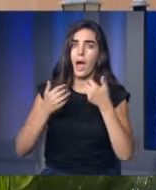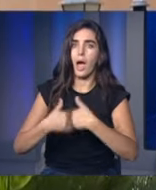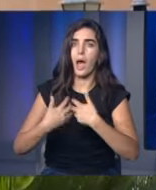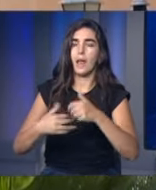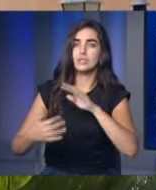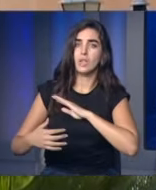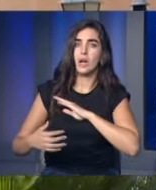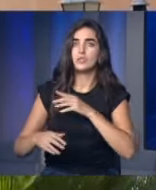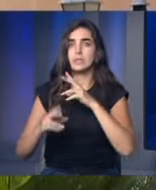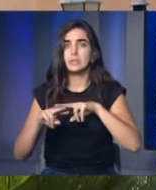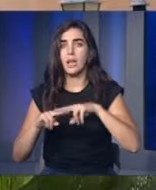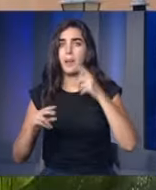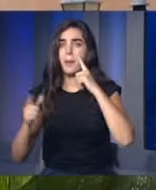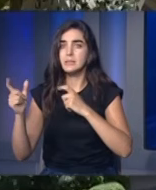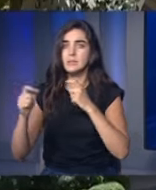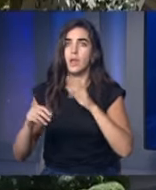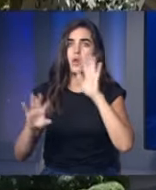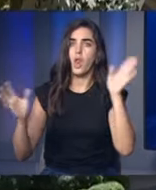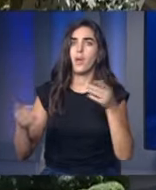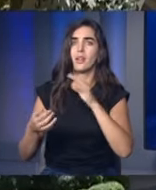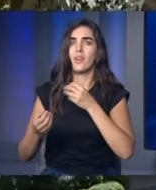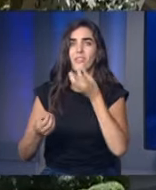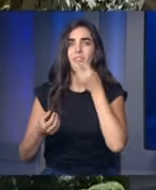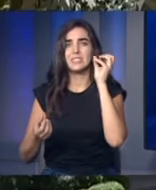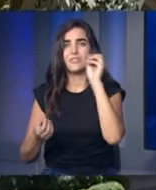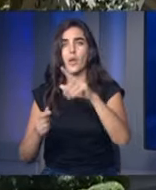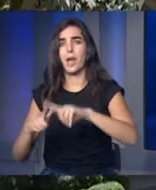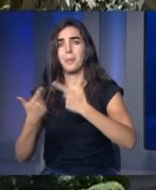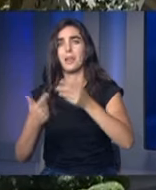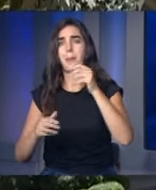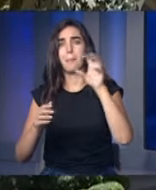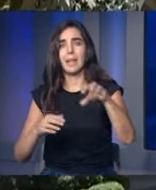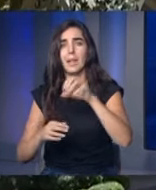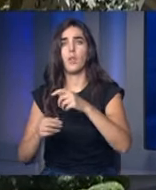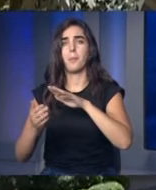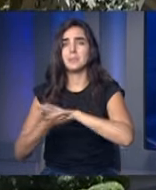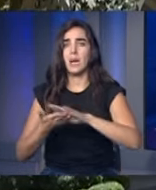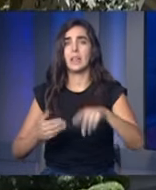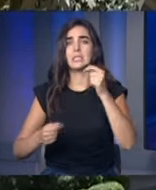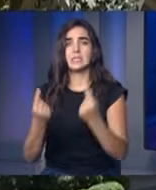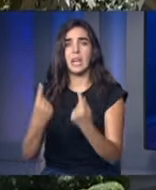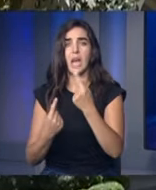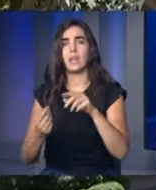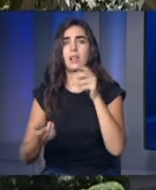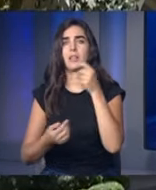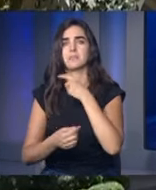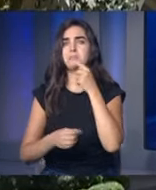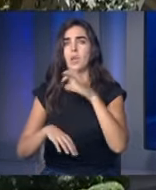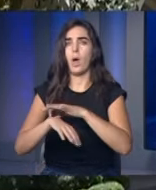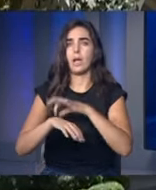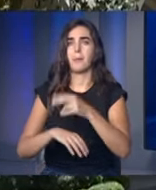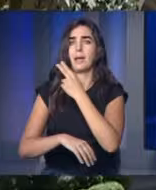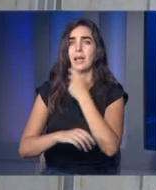لم توفر فيه الآلة العسكرية الإسرائيلية بأسلحتها المحرمة دوليا كالفوسفور الأبيض،